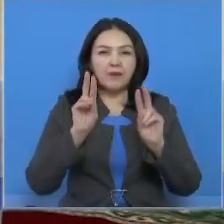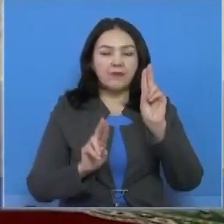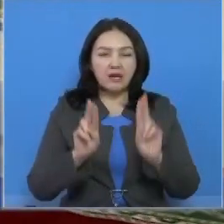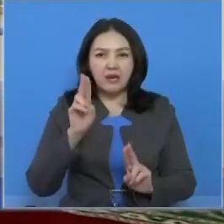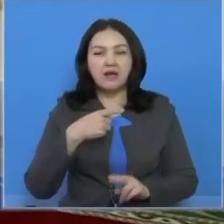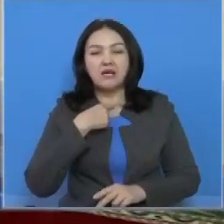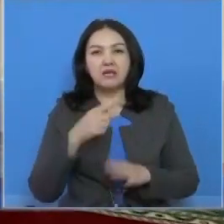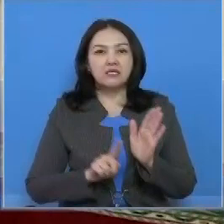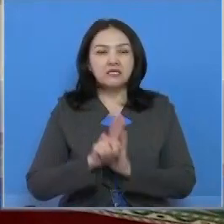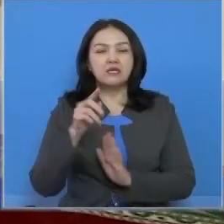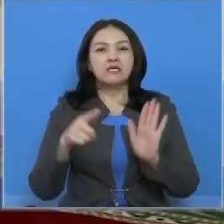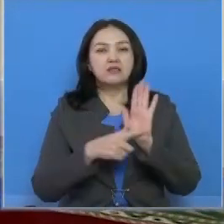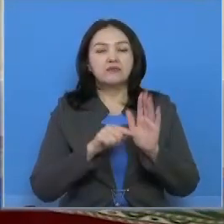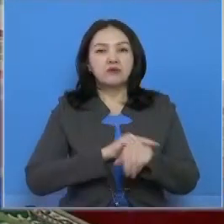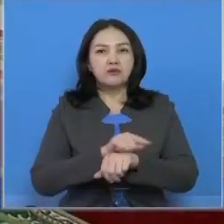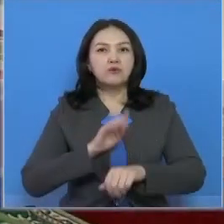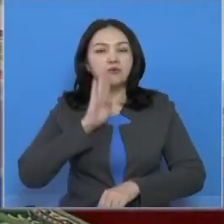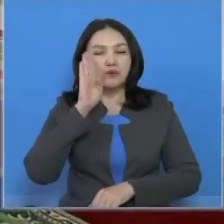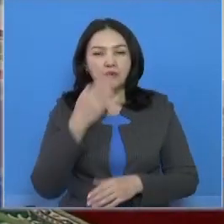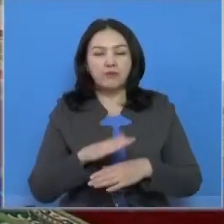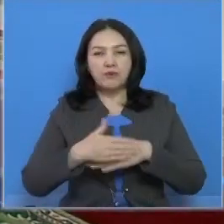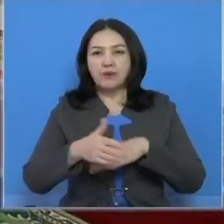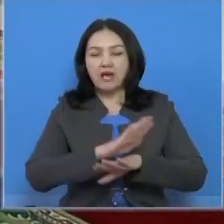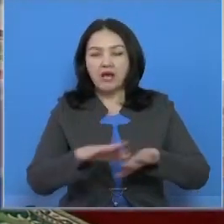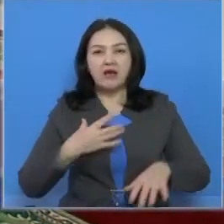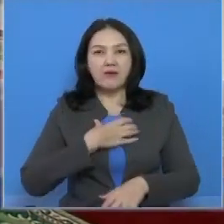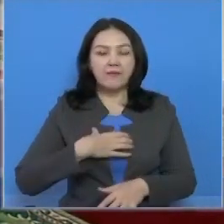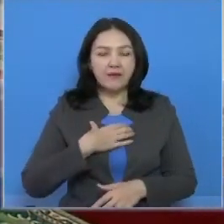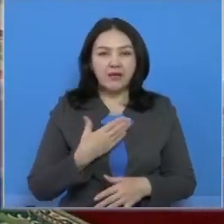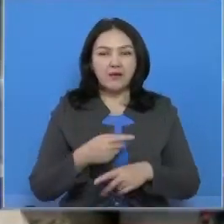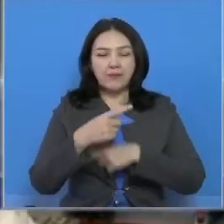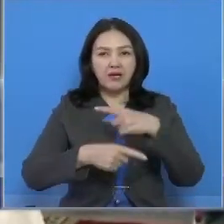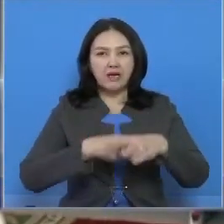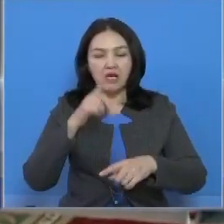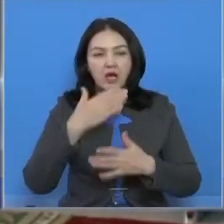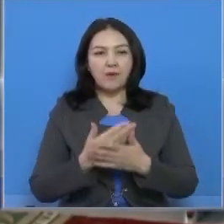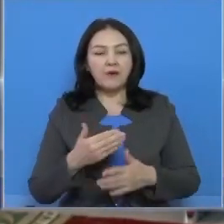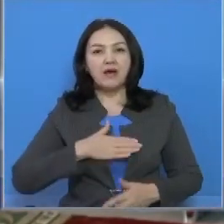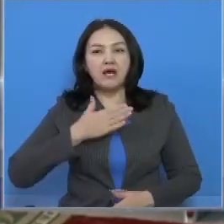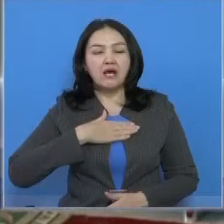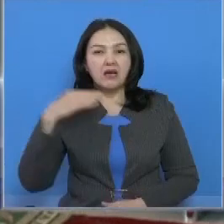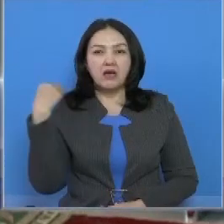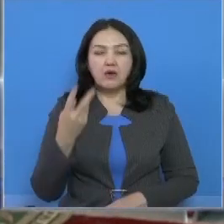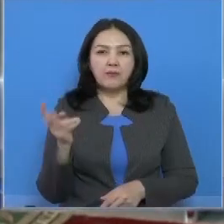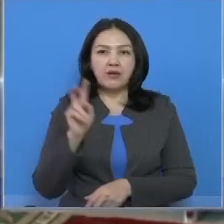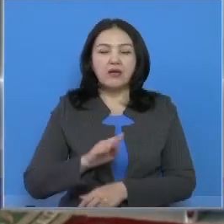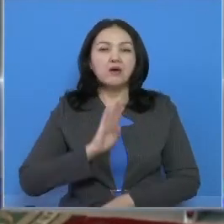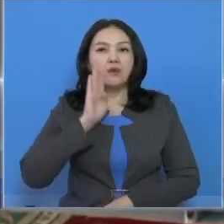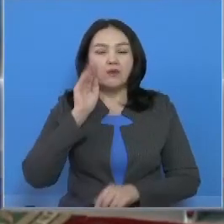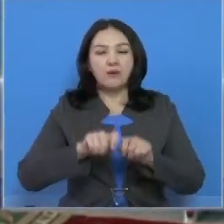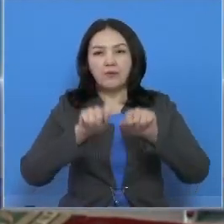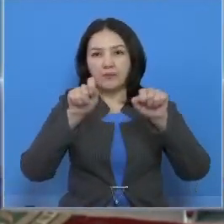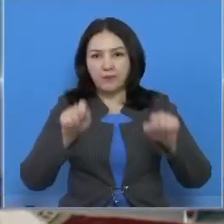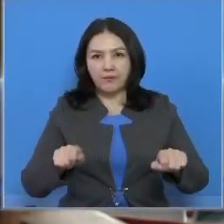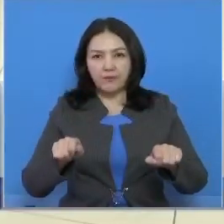голосования здесь началось 7 часов утра чтобы не остаться в стороне отважного события для будущего страны активный актюбинцы пришли с самого открытия